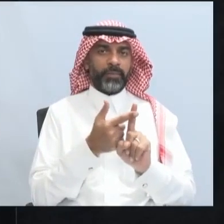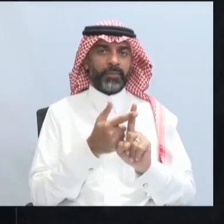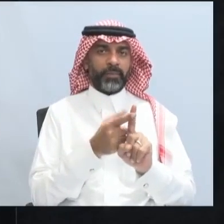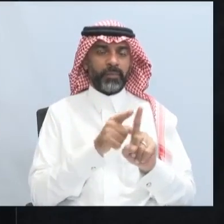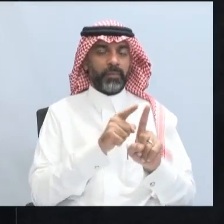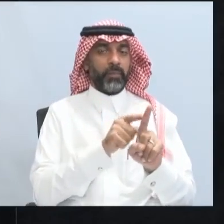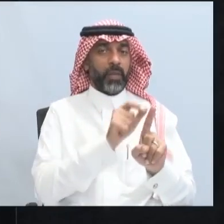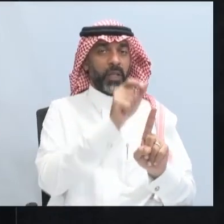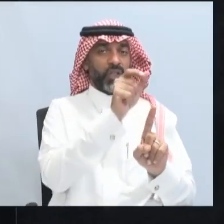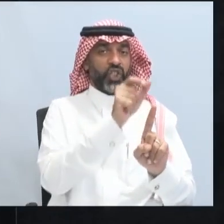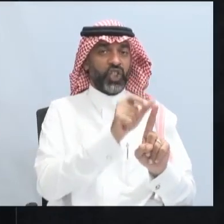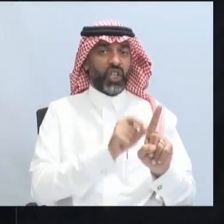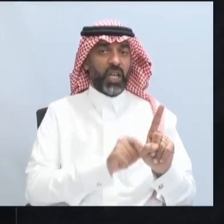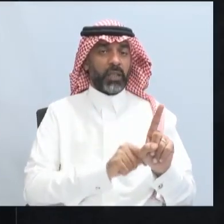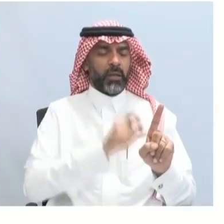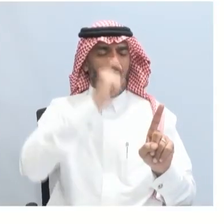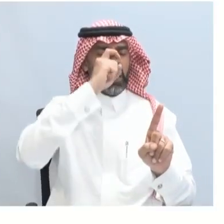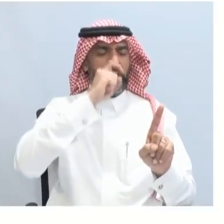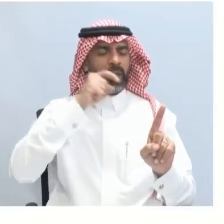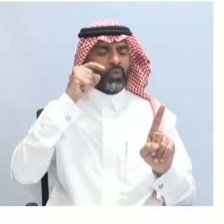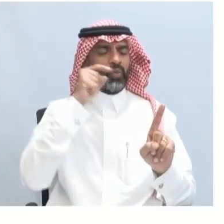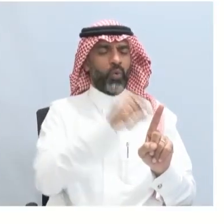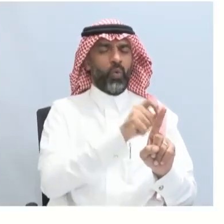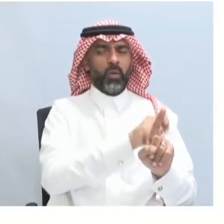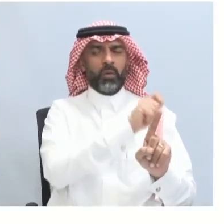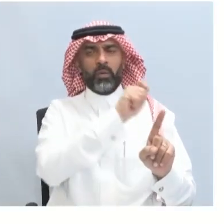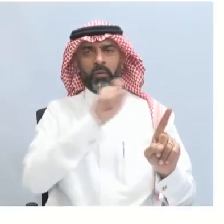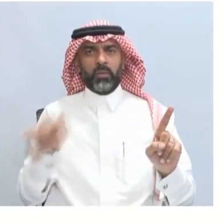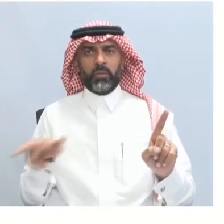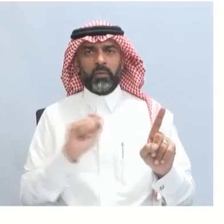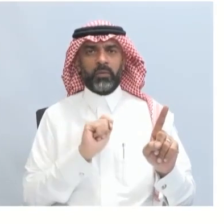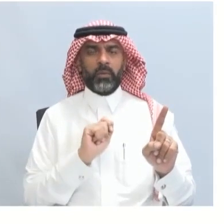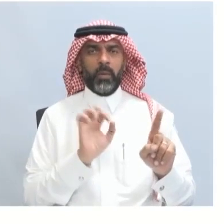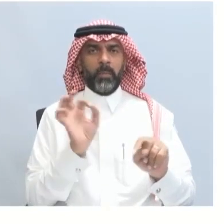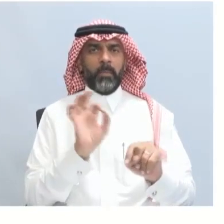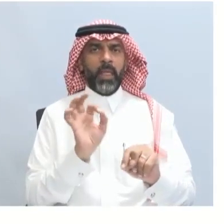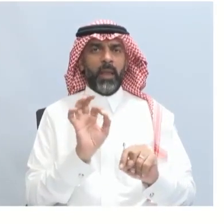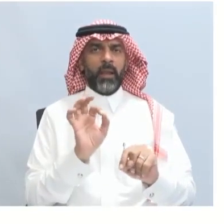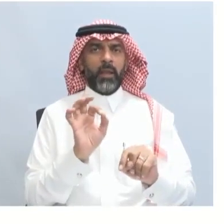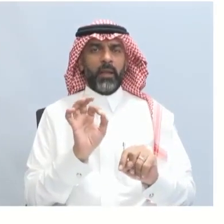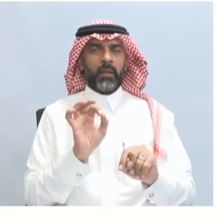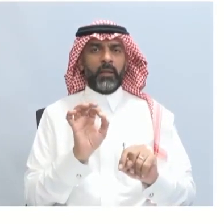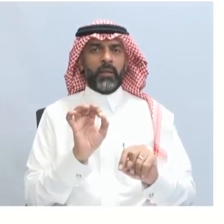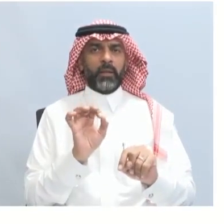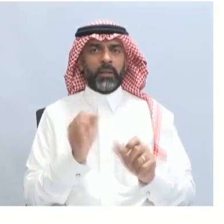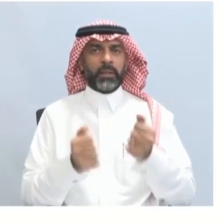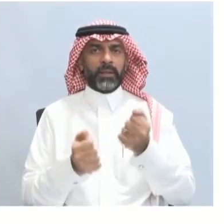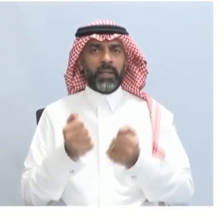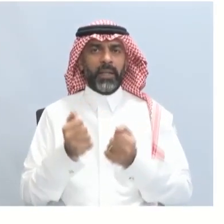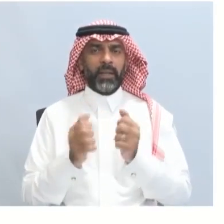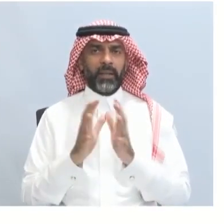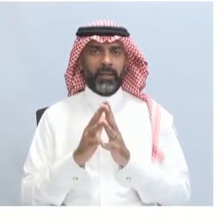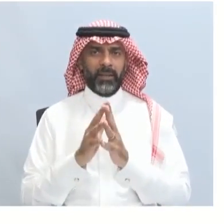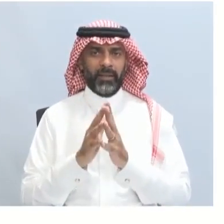وجود شخص يلزم باداء هذا الحق ومن ذلك ما ذكرنا في علاقه في علاقه ماذا